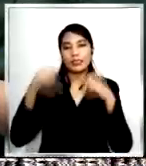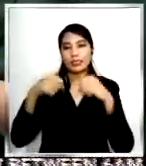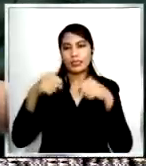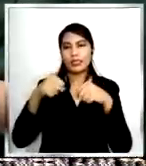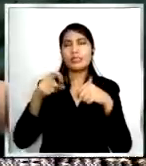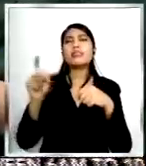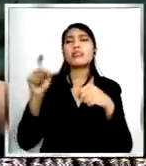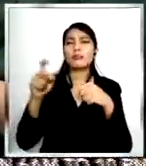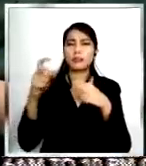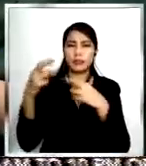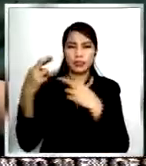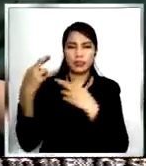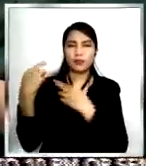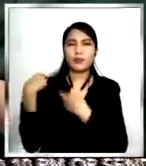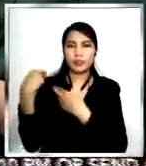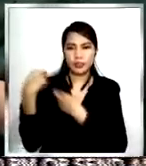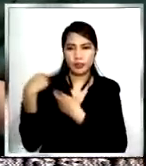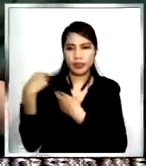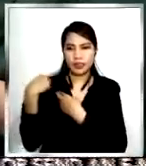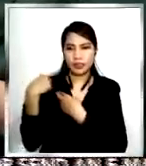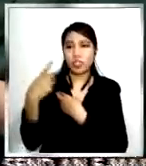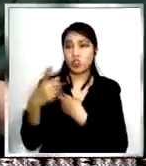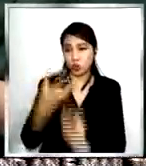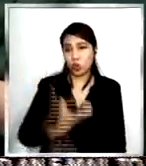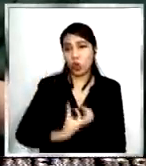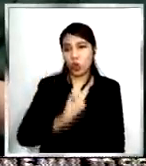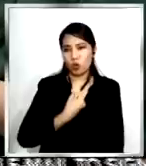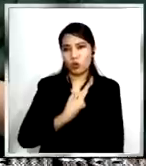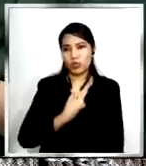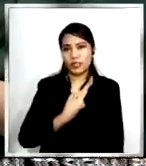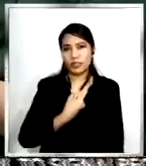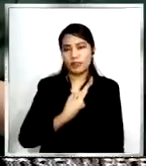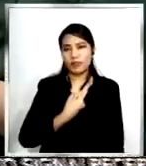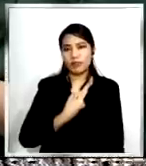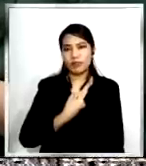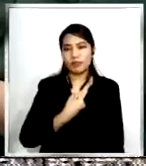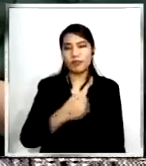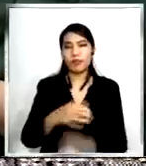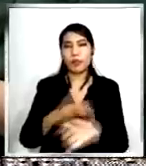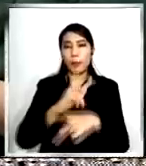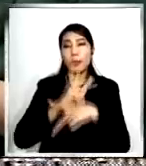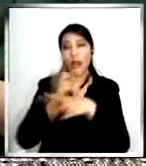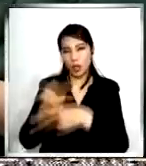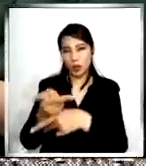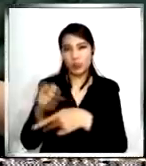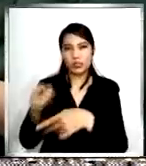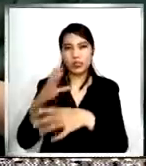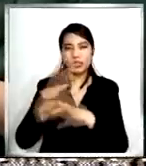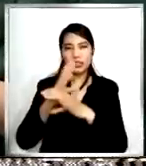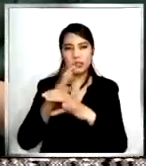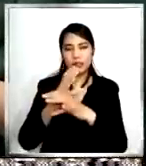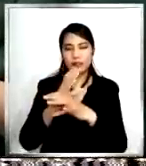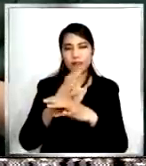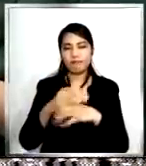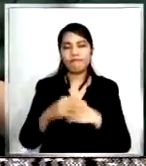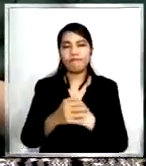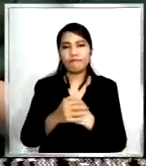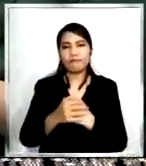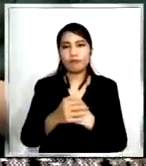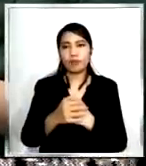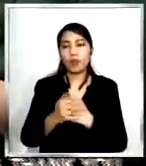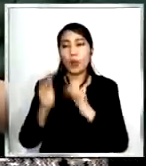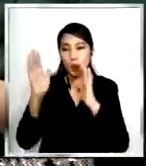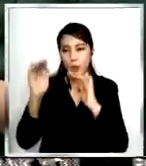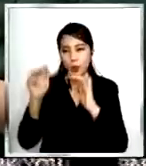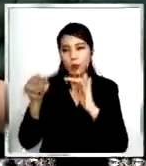owner of a vehicle. Ang pakiusap ko lang, kung po pwede, sana matulungan ninyo yung